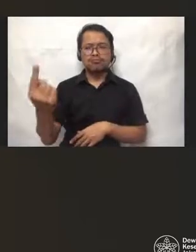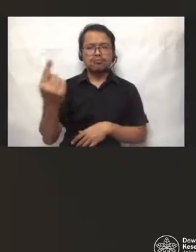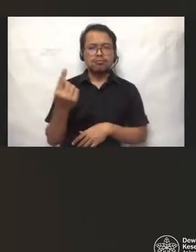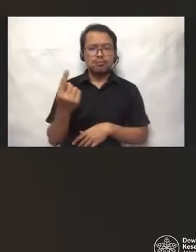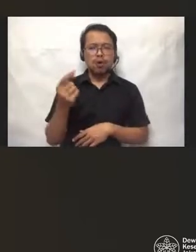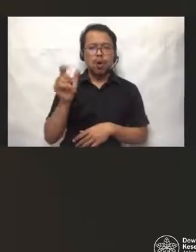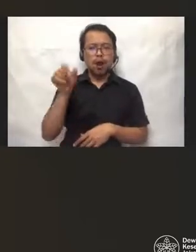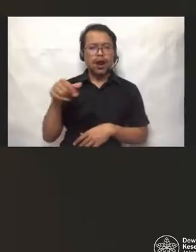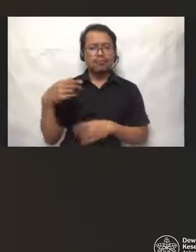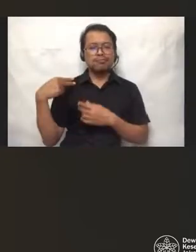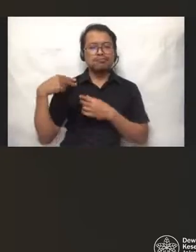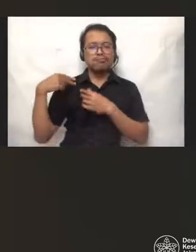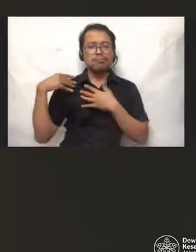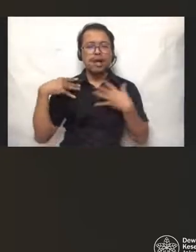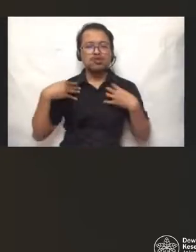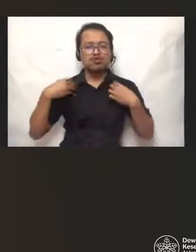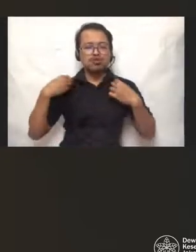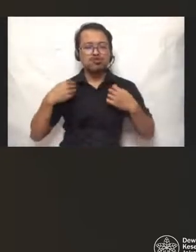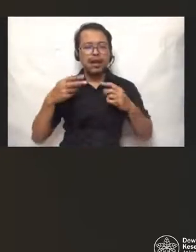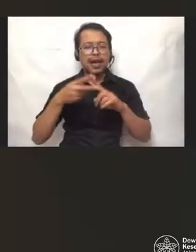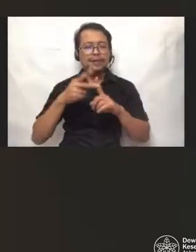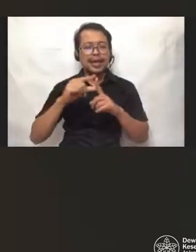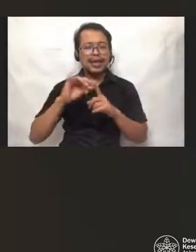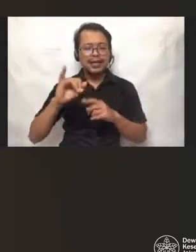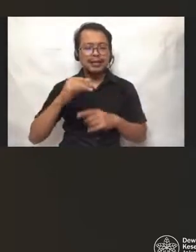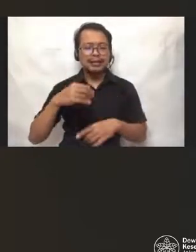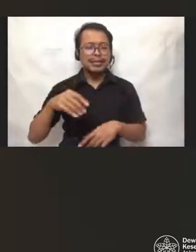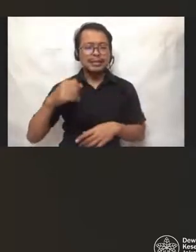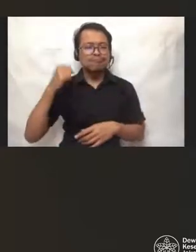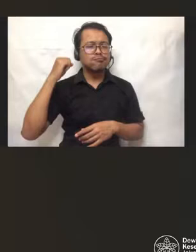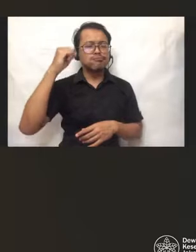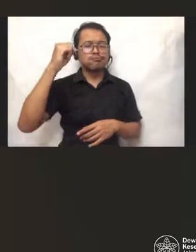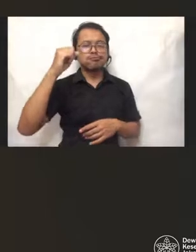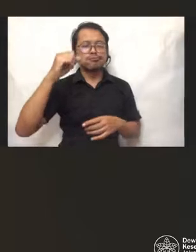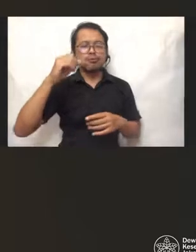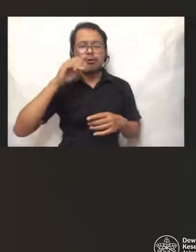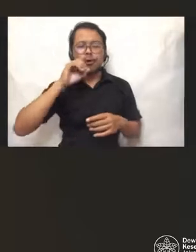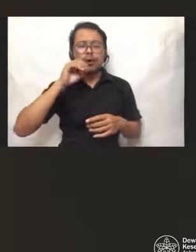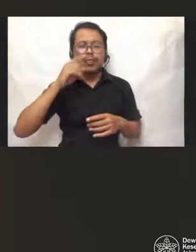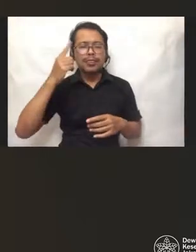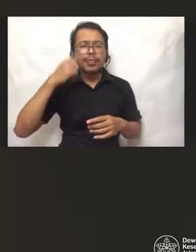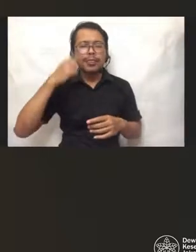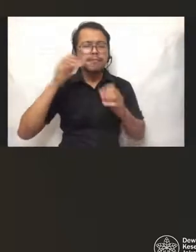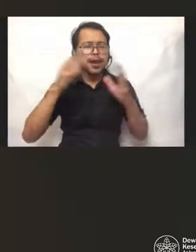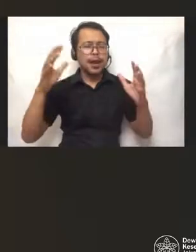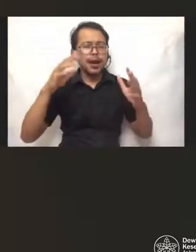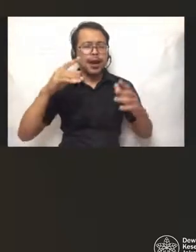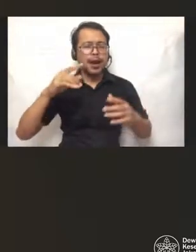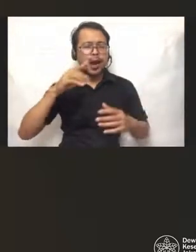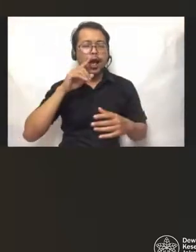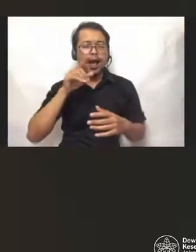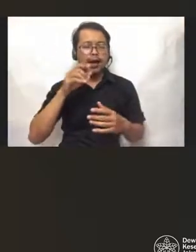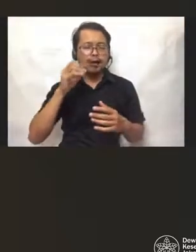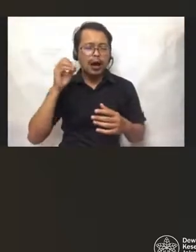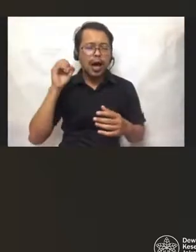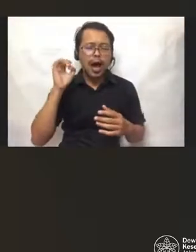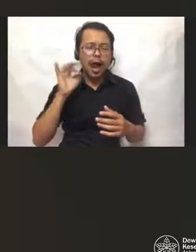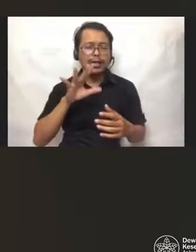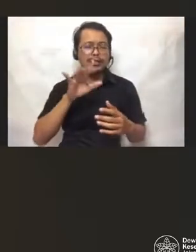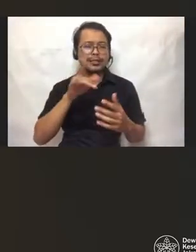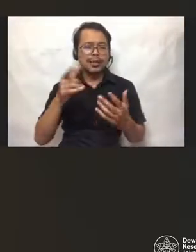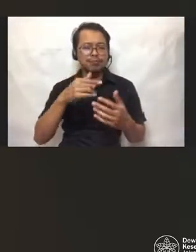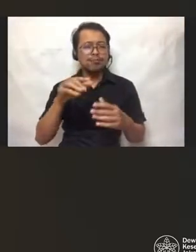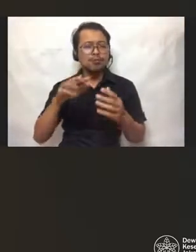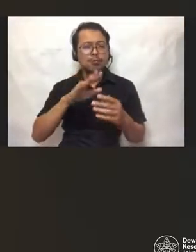FPI bertakbir dengan suara lantang, lalu memerintahkan semua pengunjung untuk berdiri dan berdoa. Para pendukung